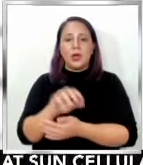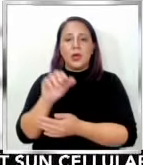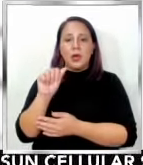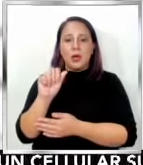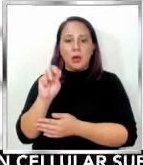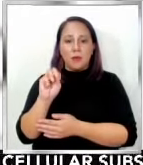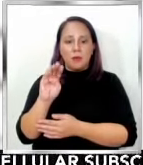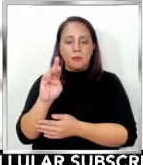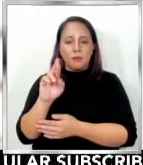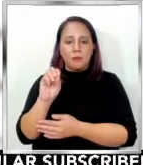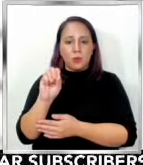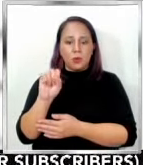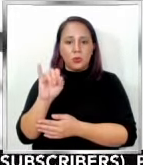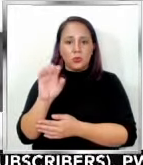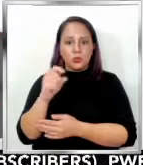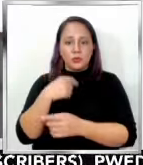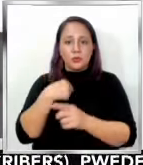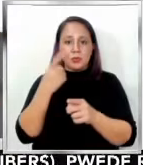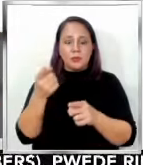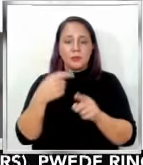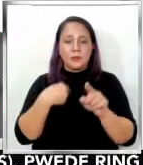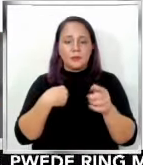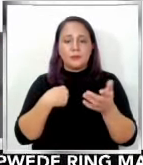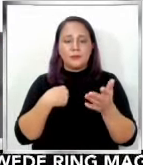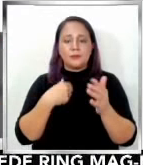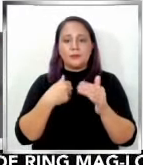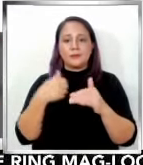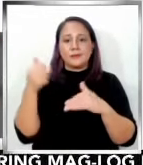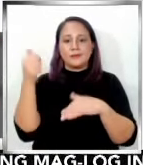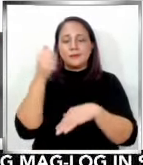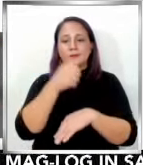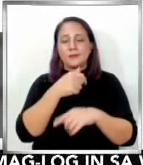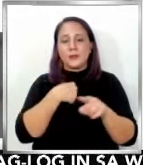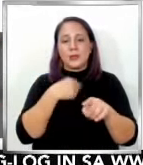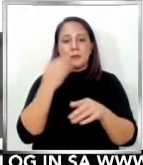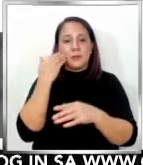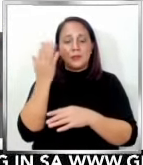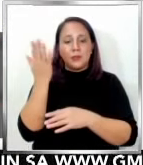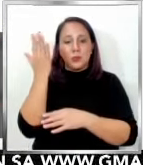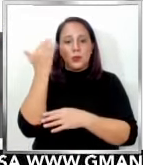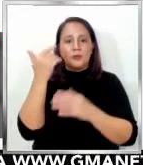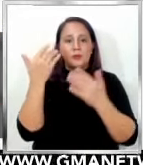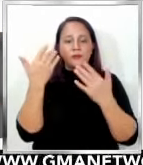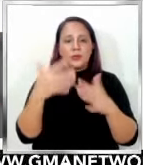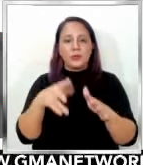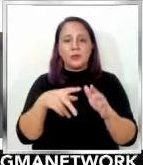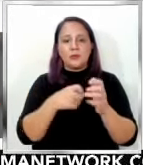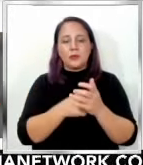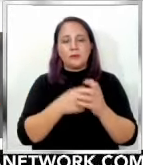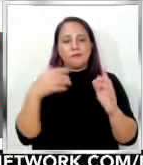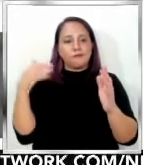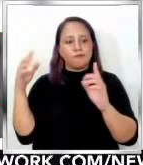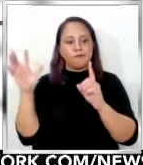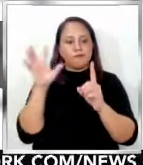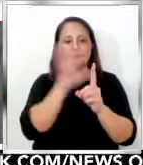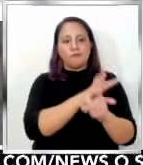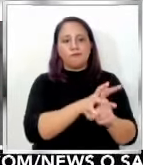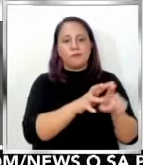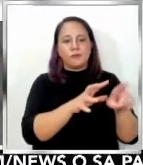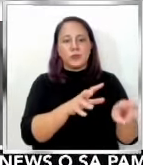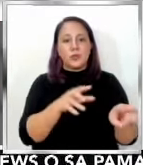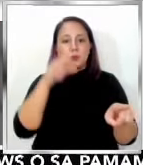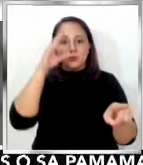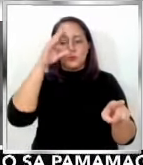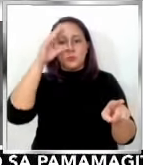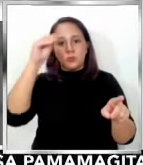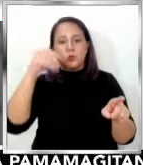Philippine Consul General in New York, El Mercato, pumanaw si Maria matapos mabiktima ng pag-atake ng isang homeless na lalaki sa Times Square, New